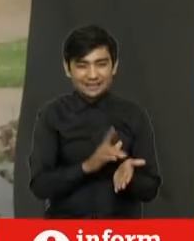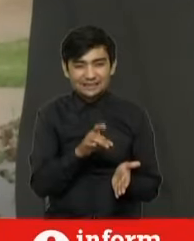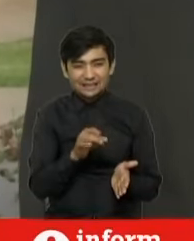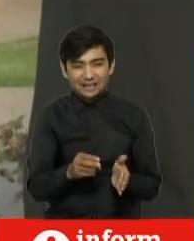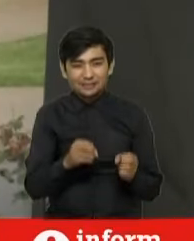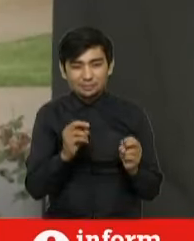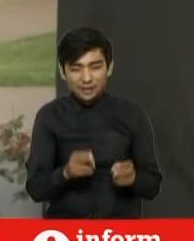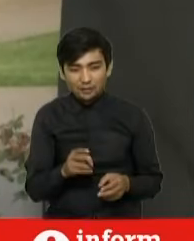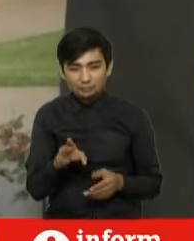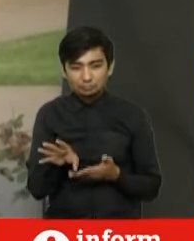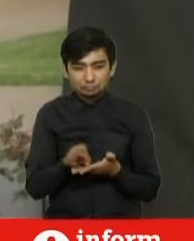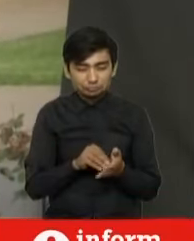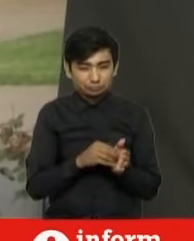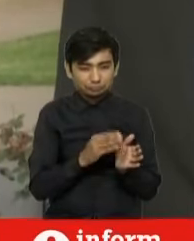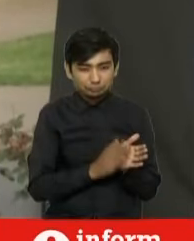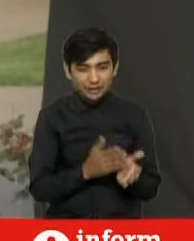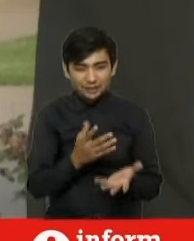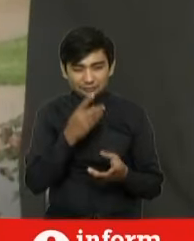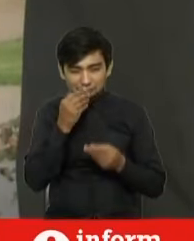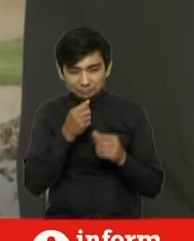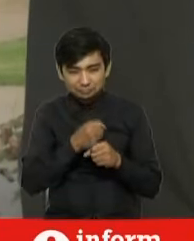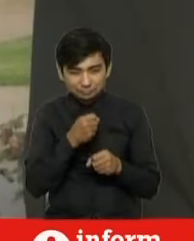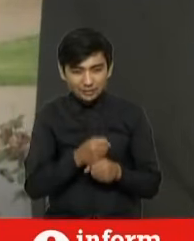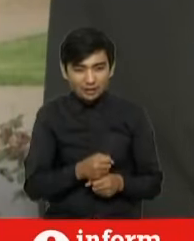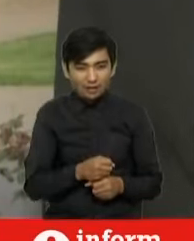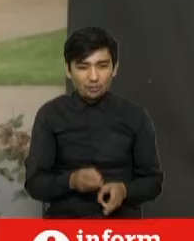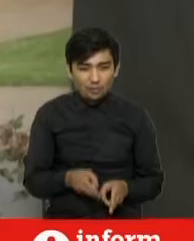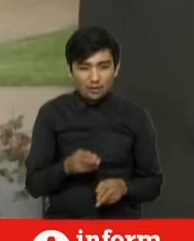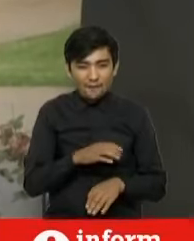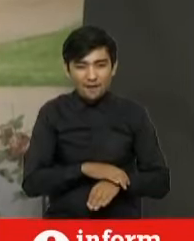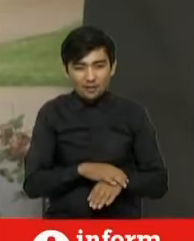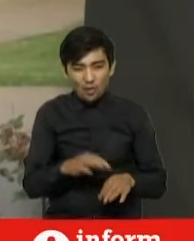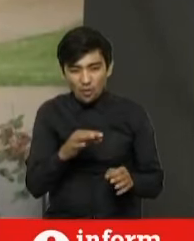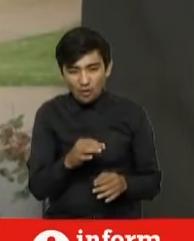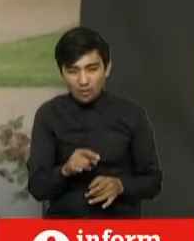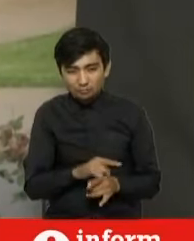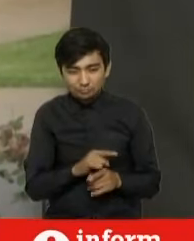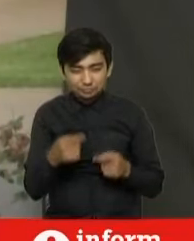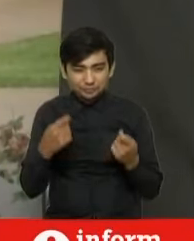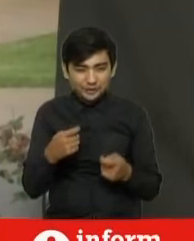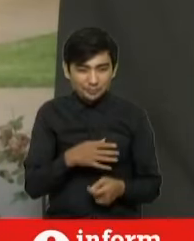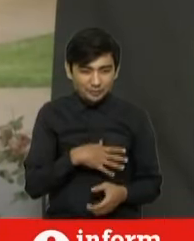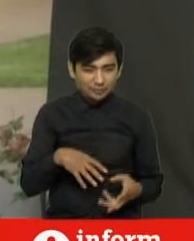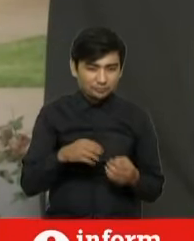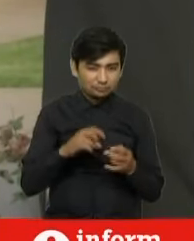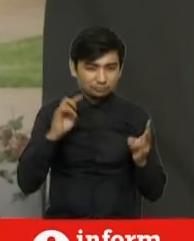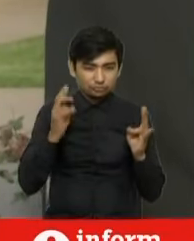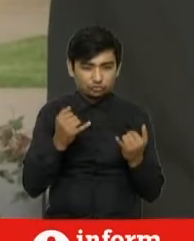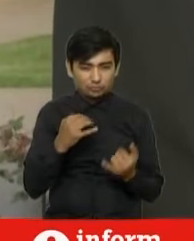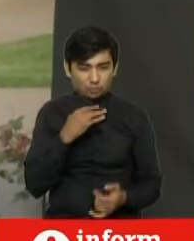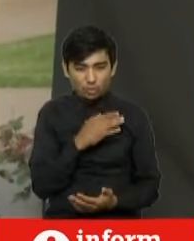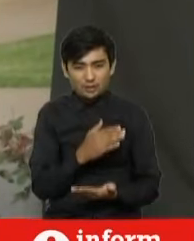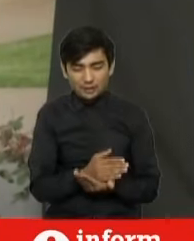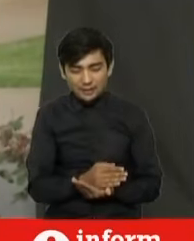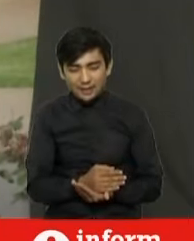және жасанды тауар өнімдерін, сонымен қатар контрафактілік өнімдердің осы нарықта кең таралуы ол өте өзекті